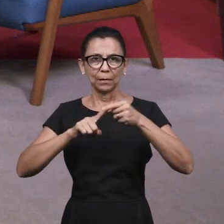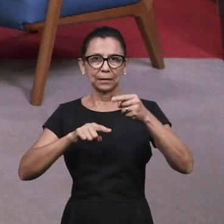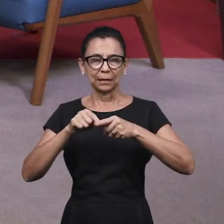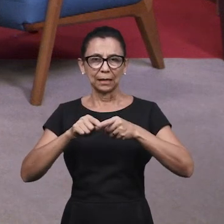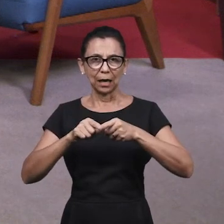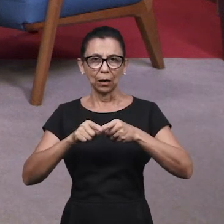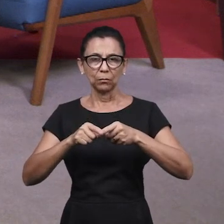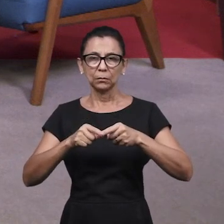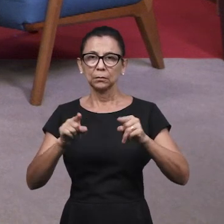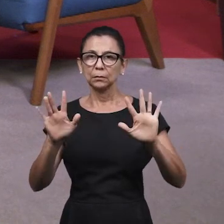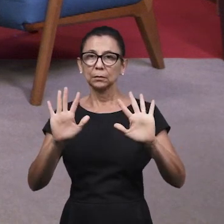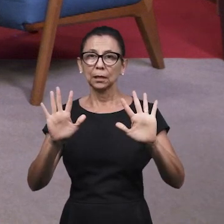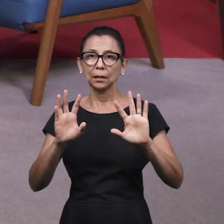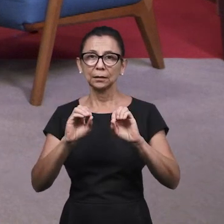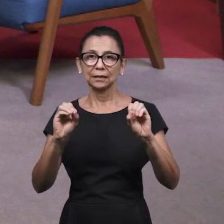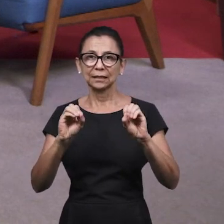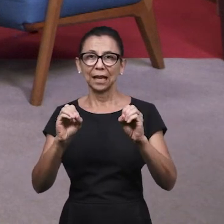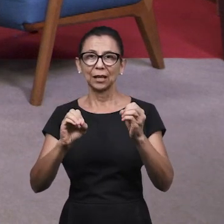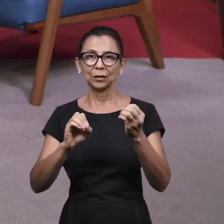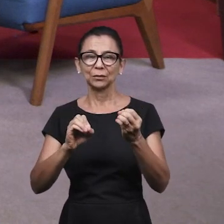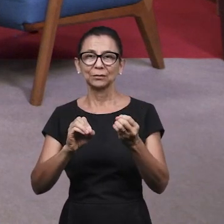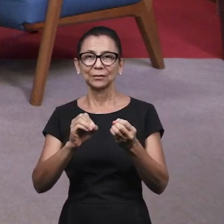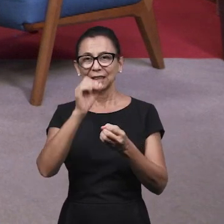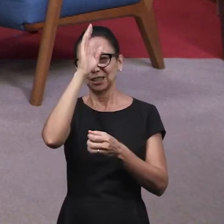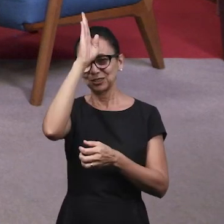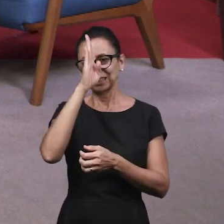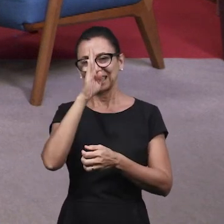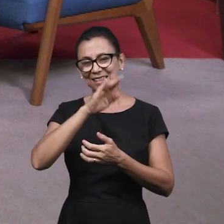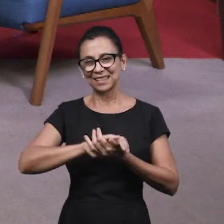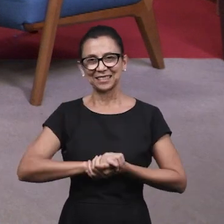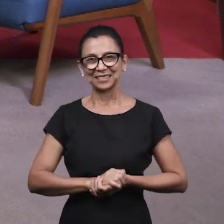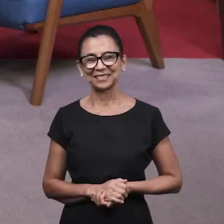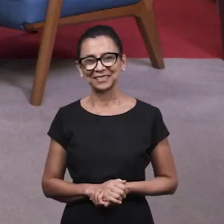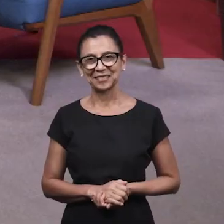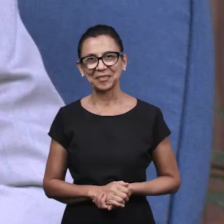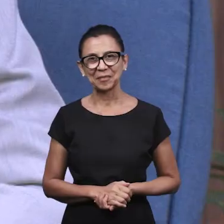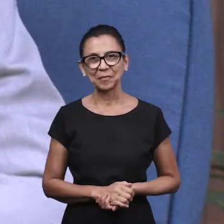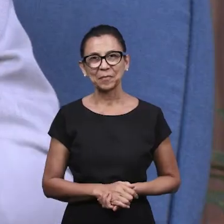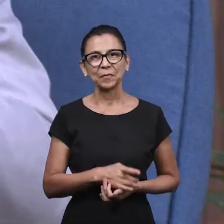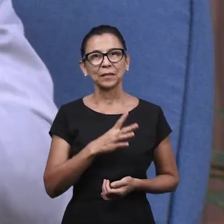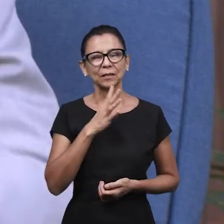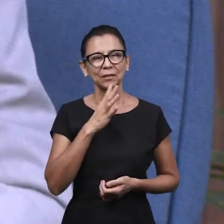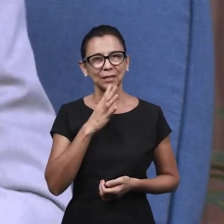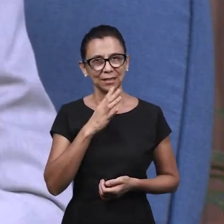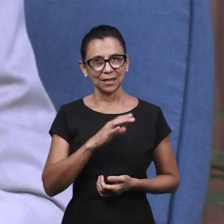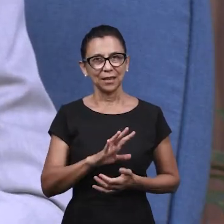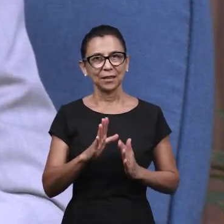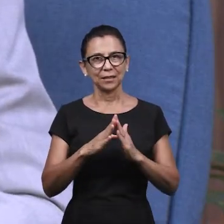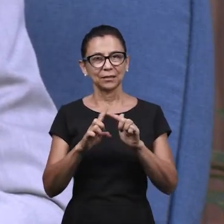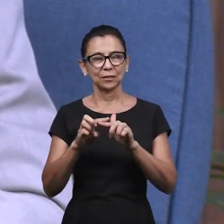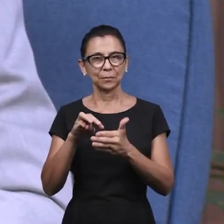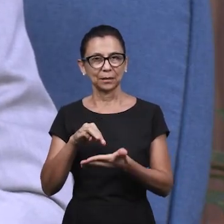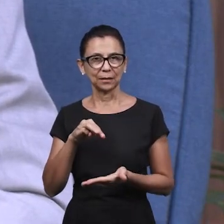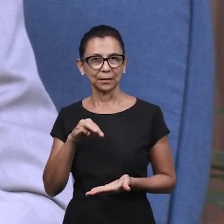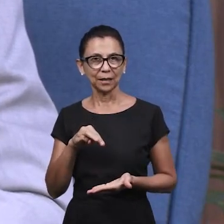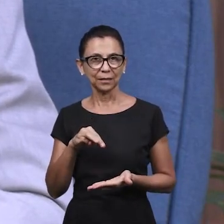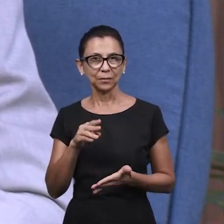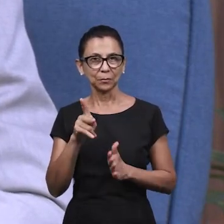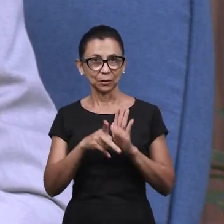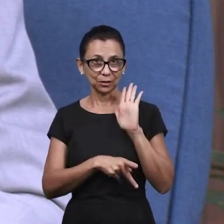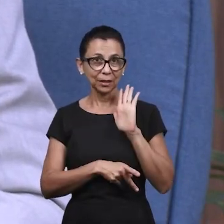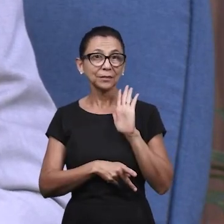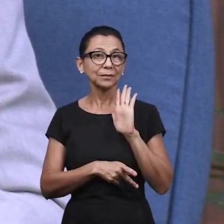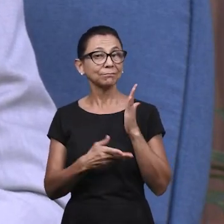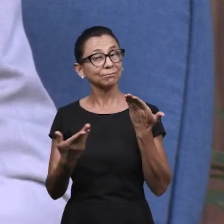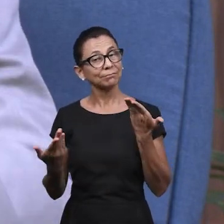offrande. Tout est gratuit. Appelez toujours quand vous avez besoin. Vous voulez connaître davantage sur l'Église chrétienne